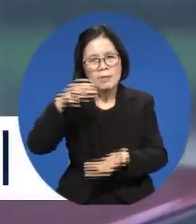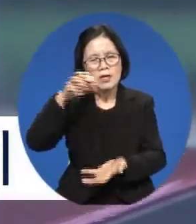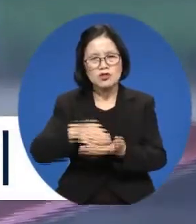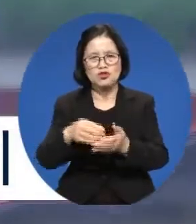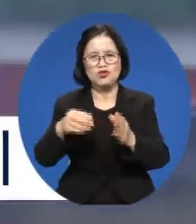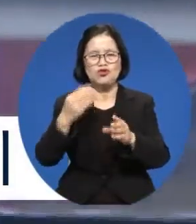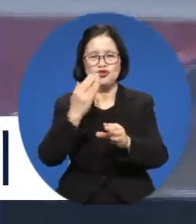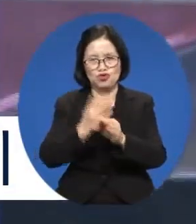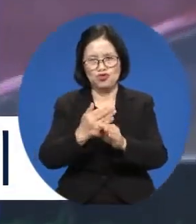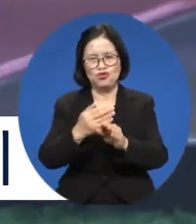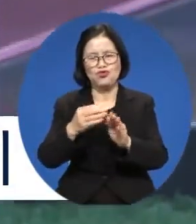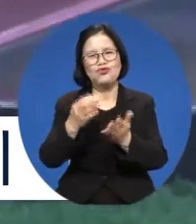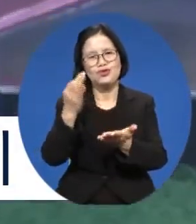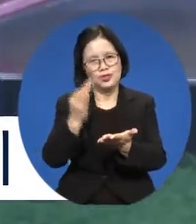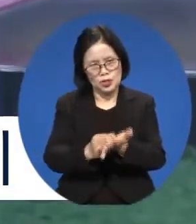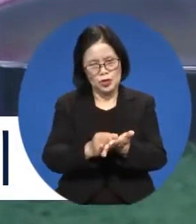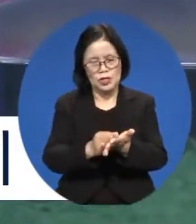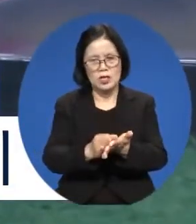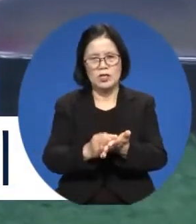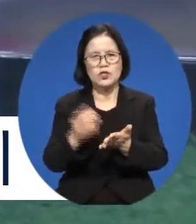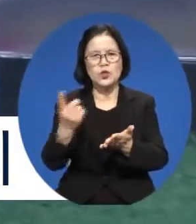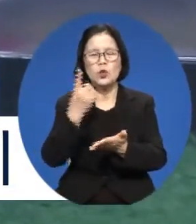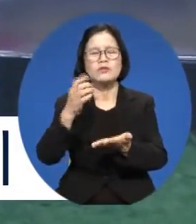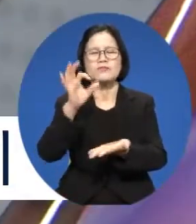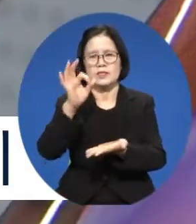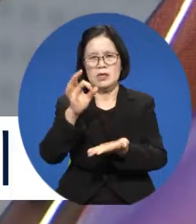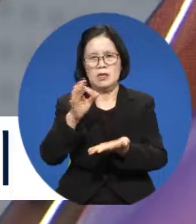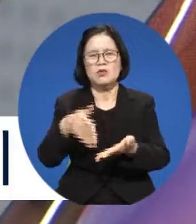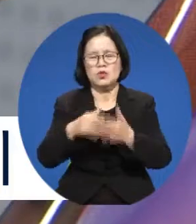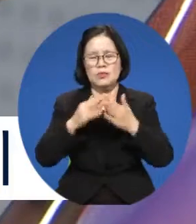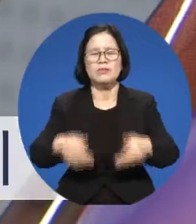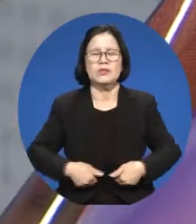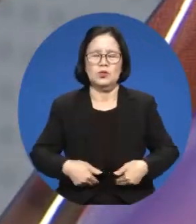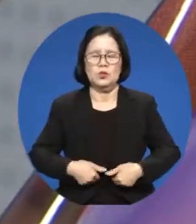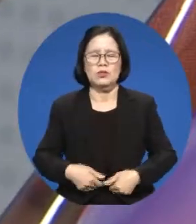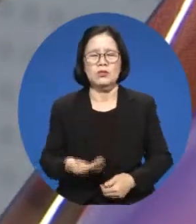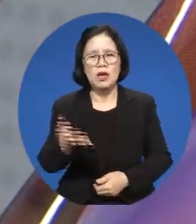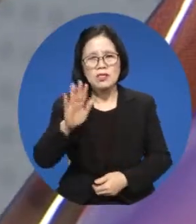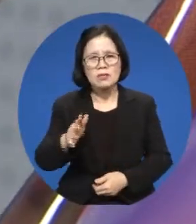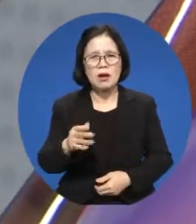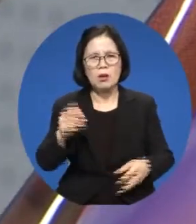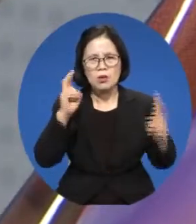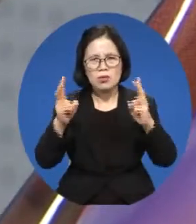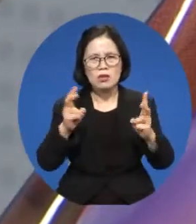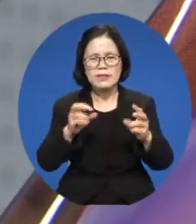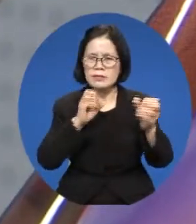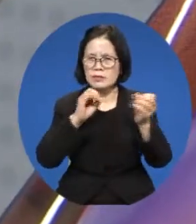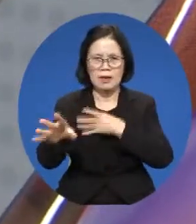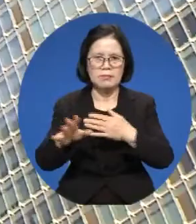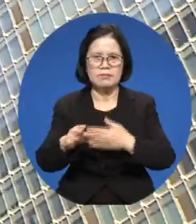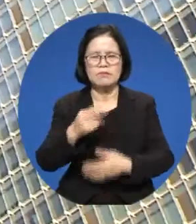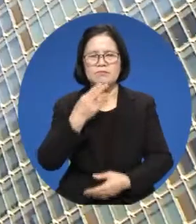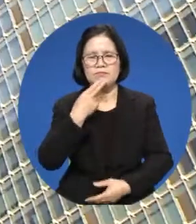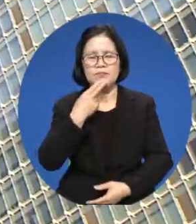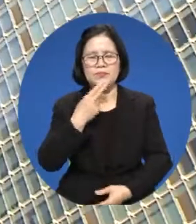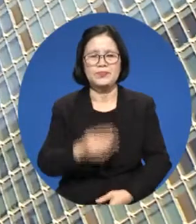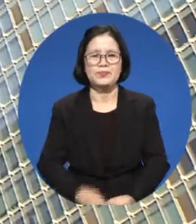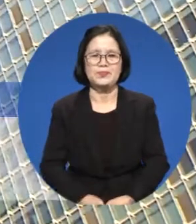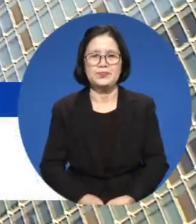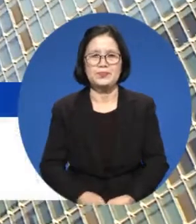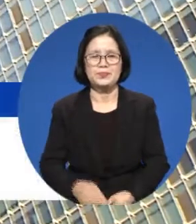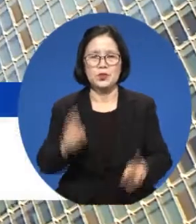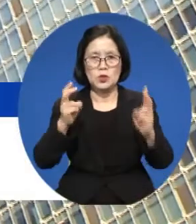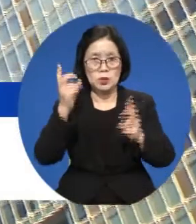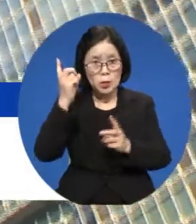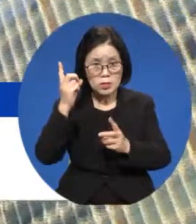중저가 요금제 도입 필요성이 제기되고 있습니다. 하지만 통신 3사는 답변을 회피하고 있습니다.